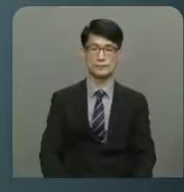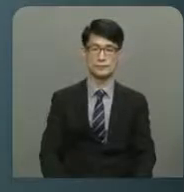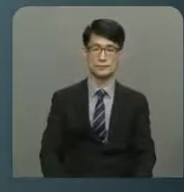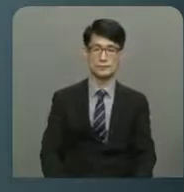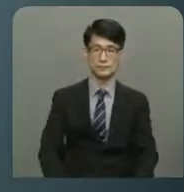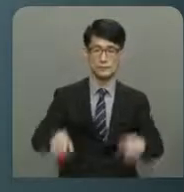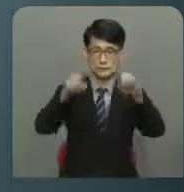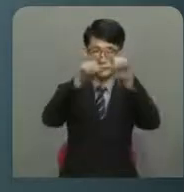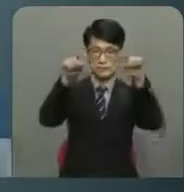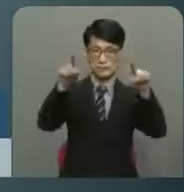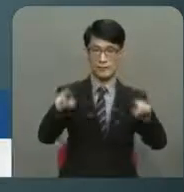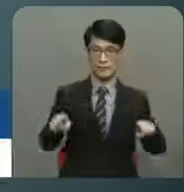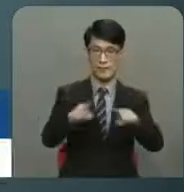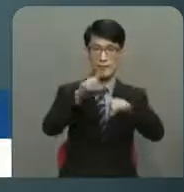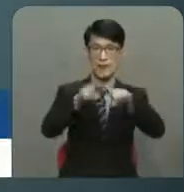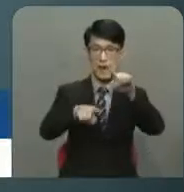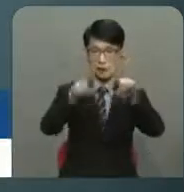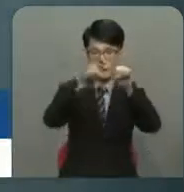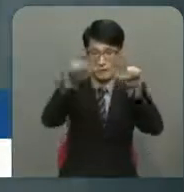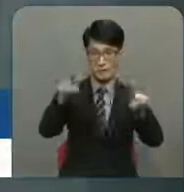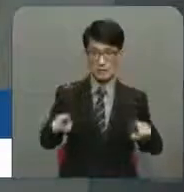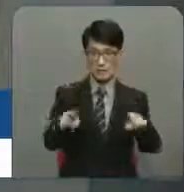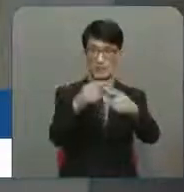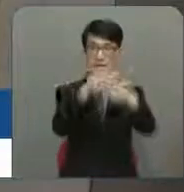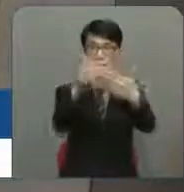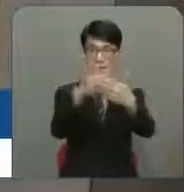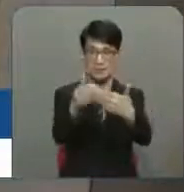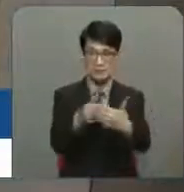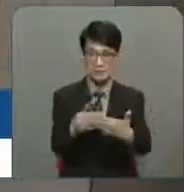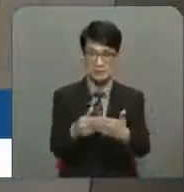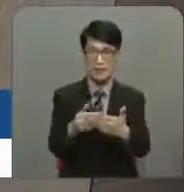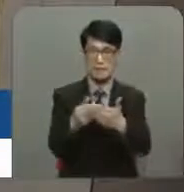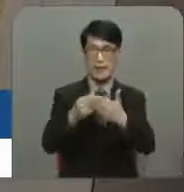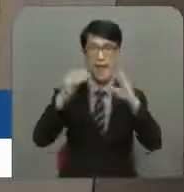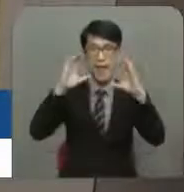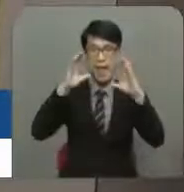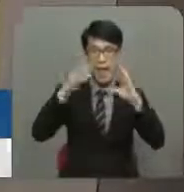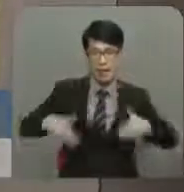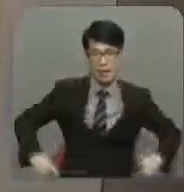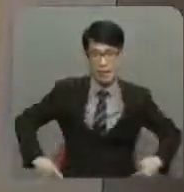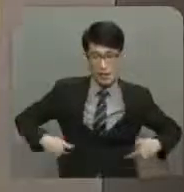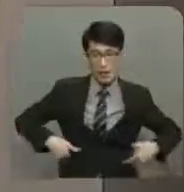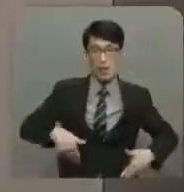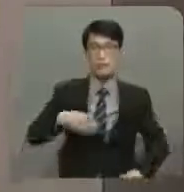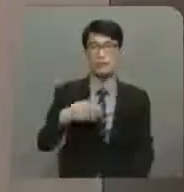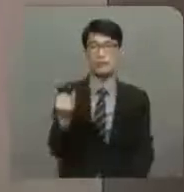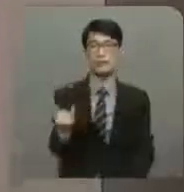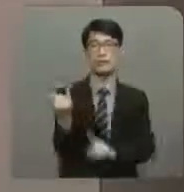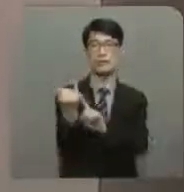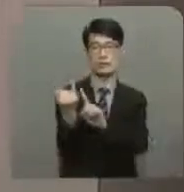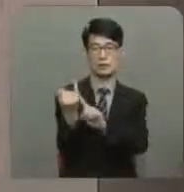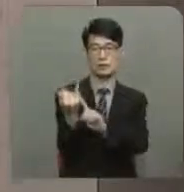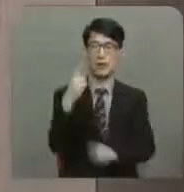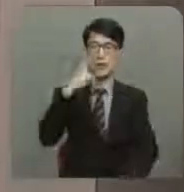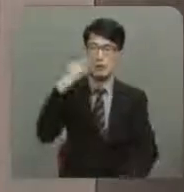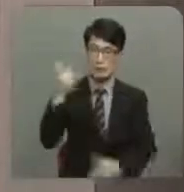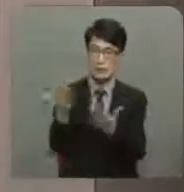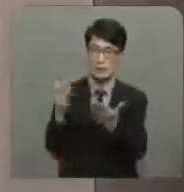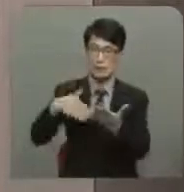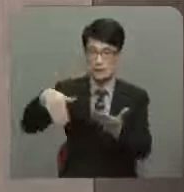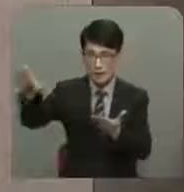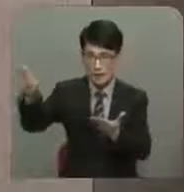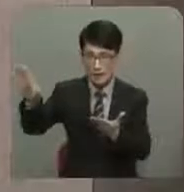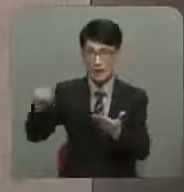거친 합판에 유채로 그린 아기 어분 소녀. 전쟁이 끝난 뒤 일터로 나간 부모님을 대신해 동생을